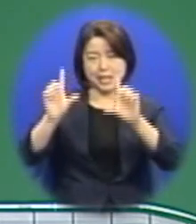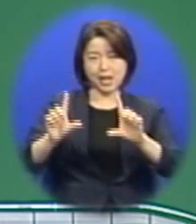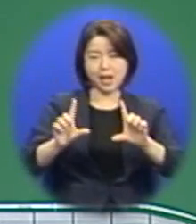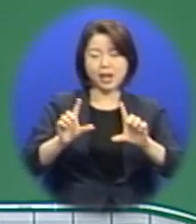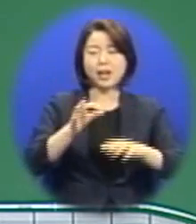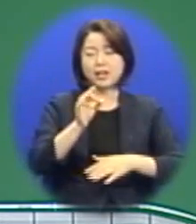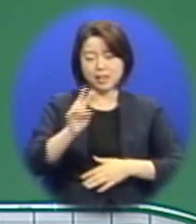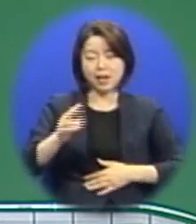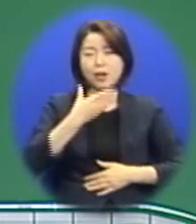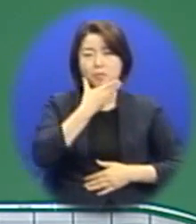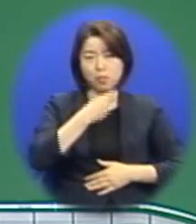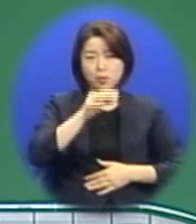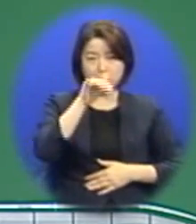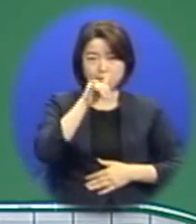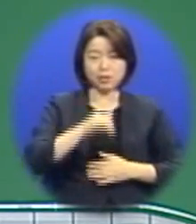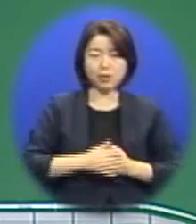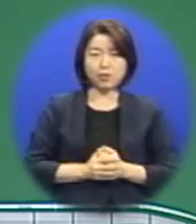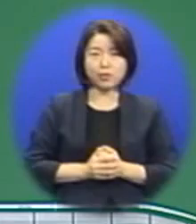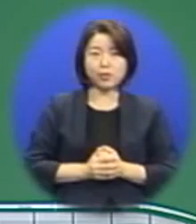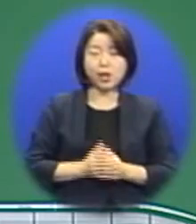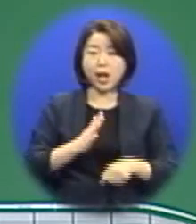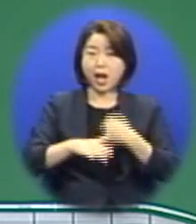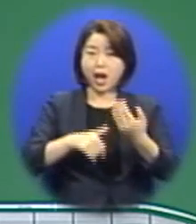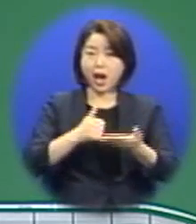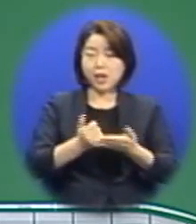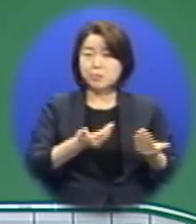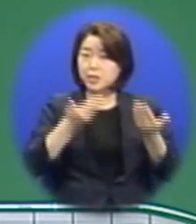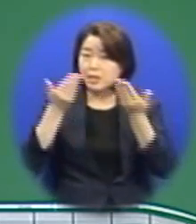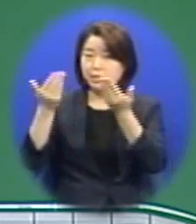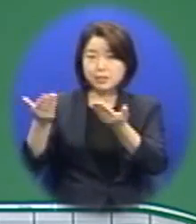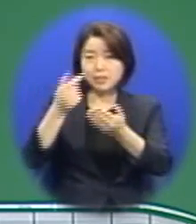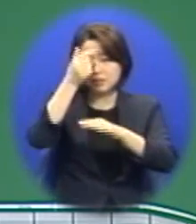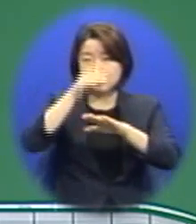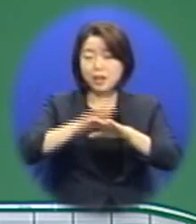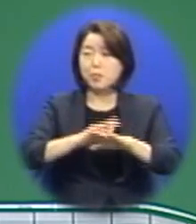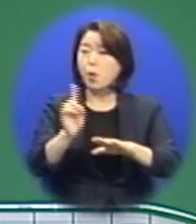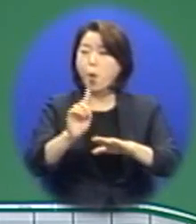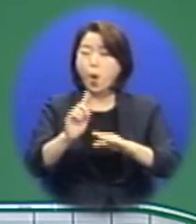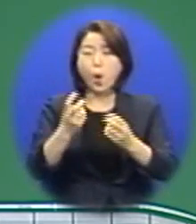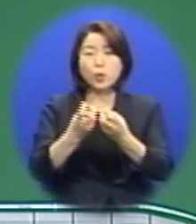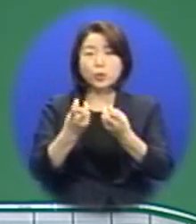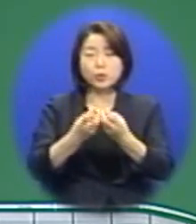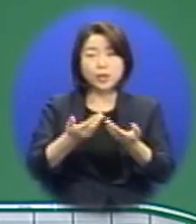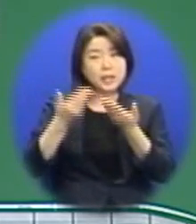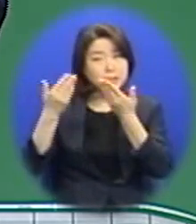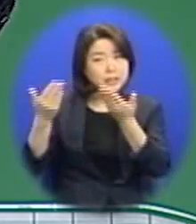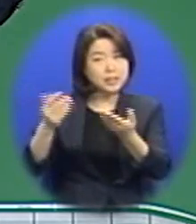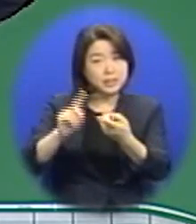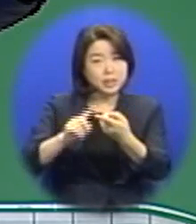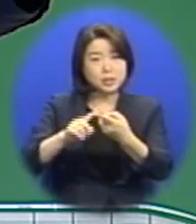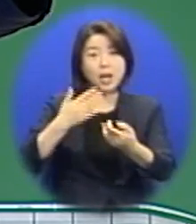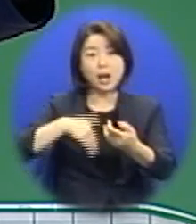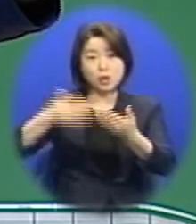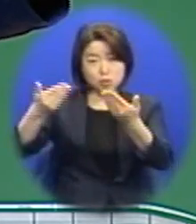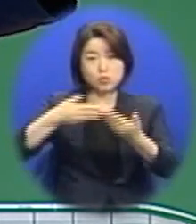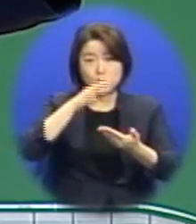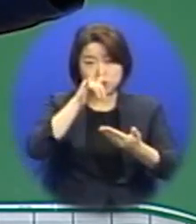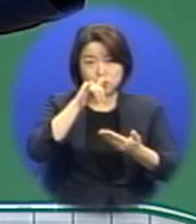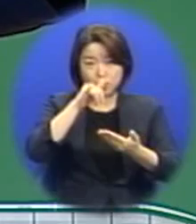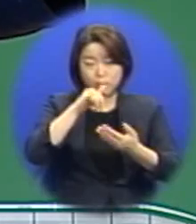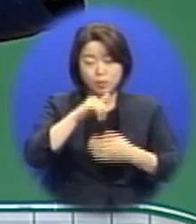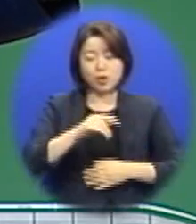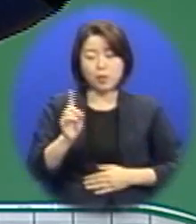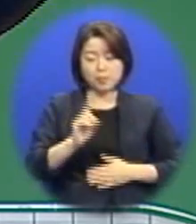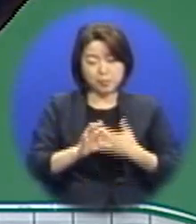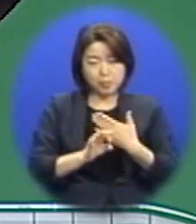것입니다. 하나님께 드리는 예배를 어떻게 드리라고 말씀하셨는데, 환호성을